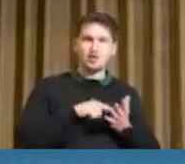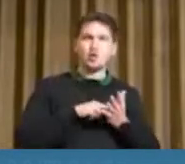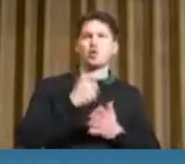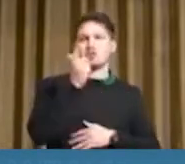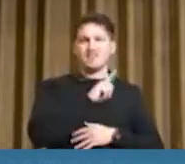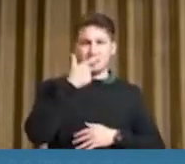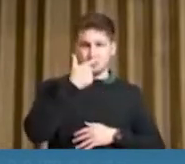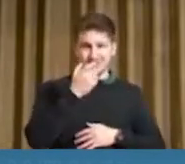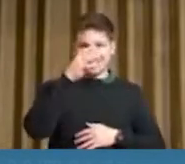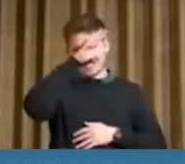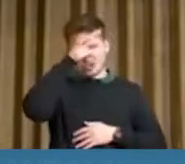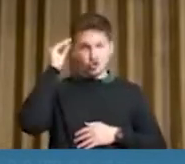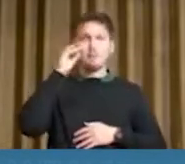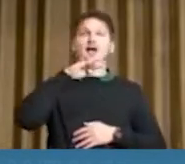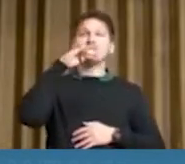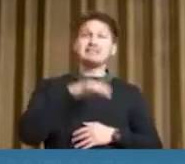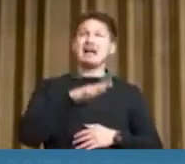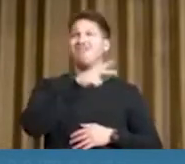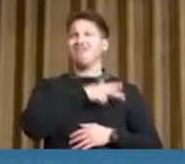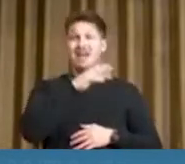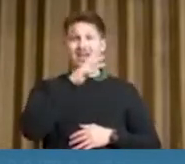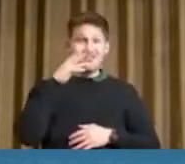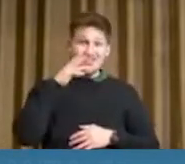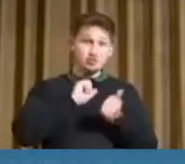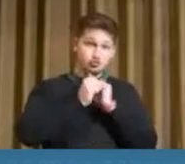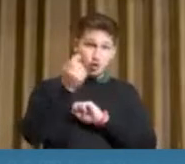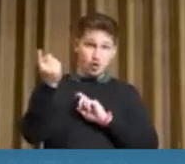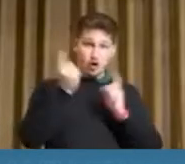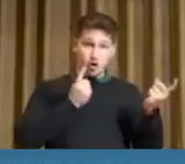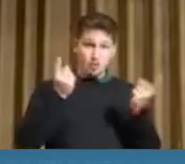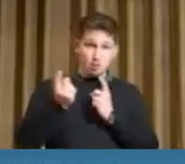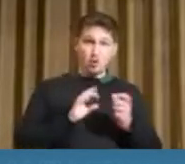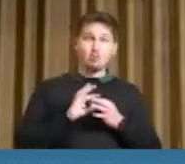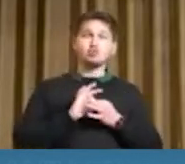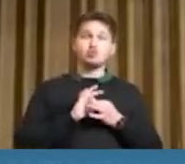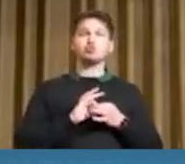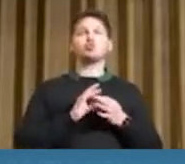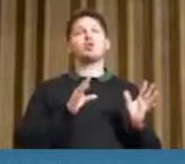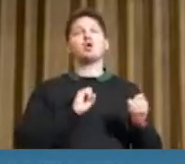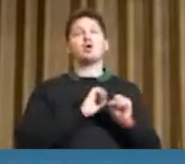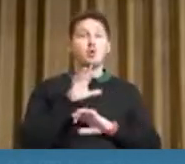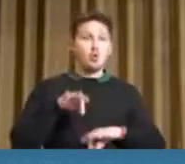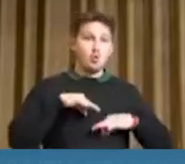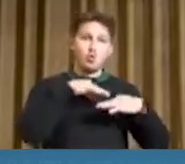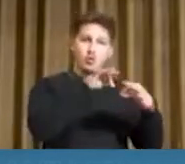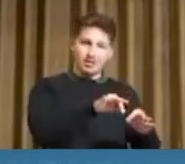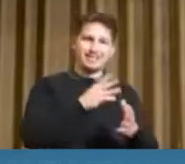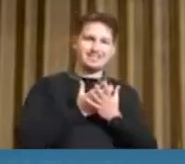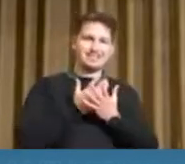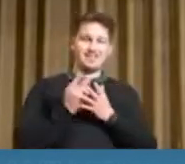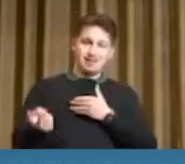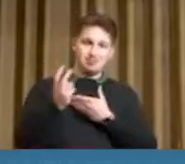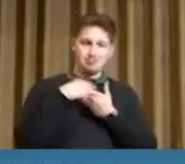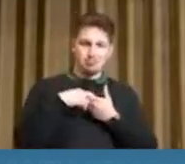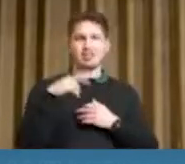wie viele Sportler schlagen denn da bei uns überhaupt mit dem Problem auf. Haben die Schwelle zum Eintritt relativ niedrig gesetzt